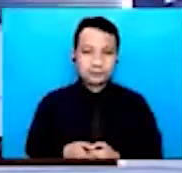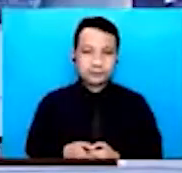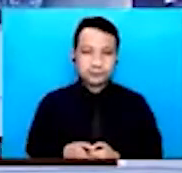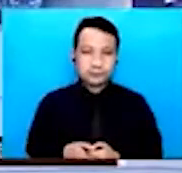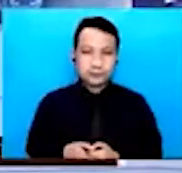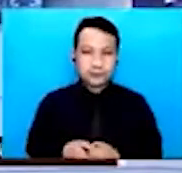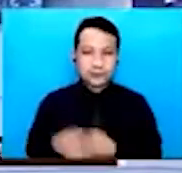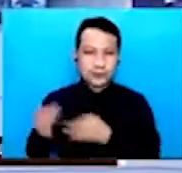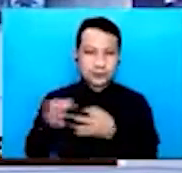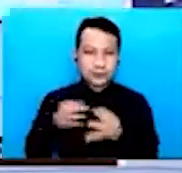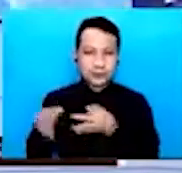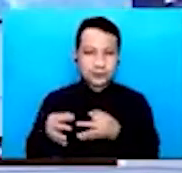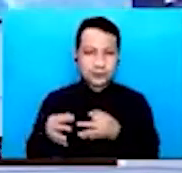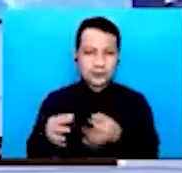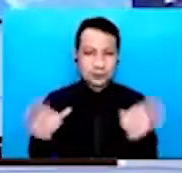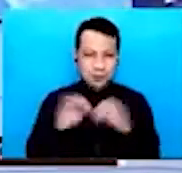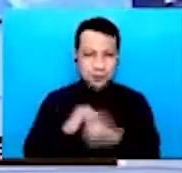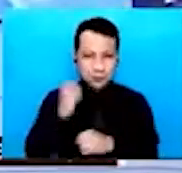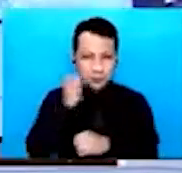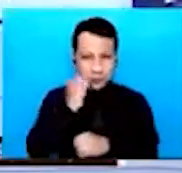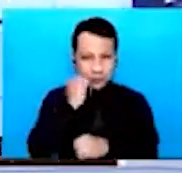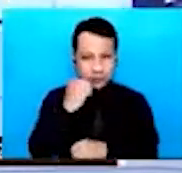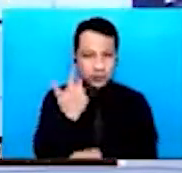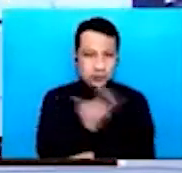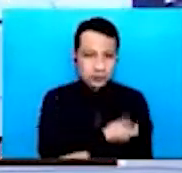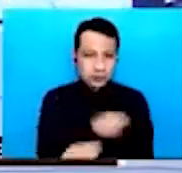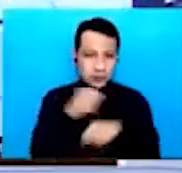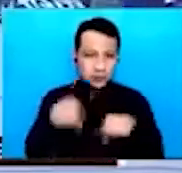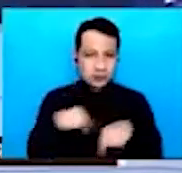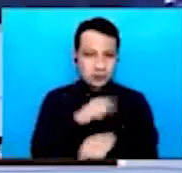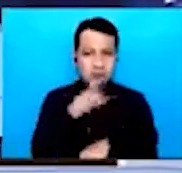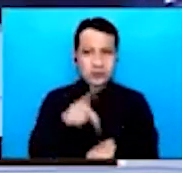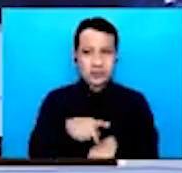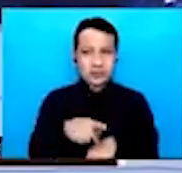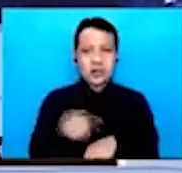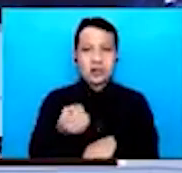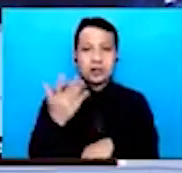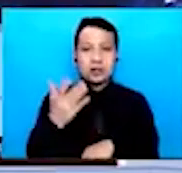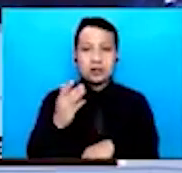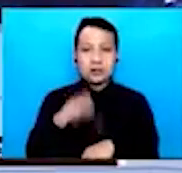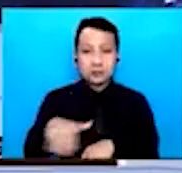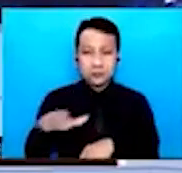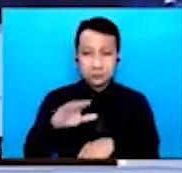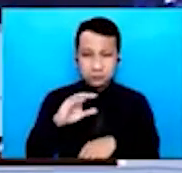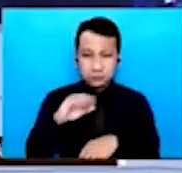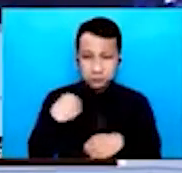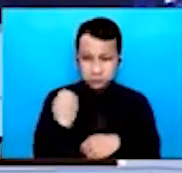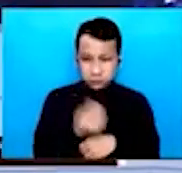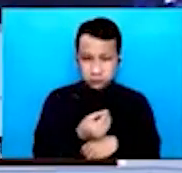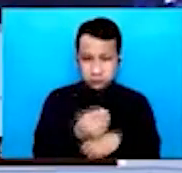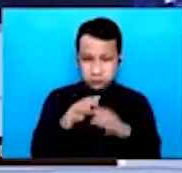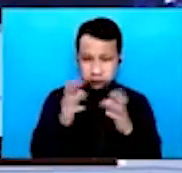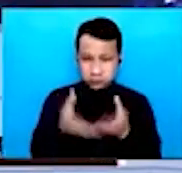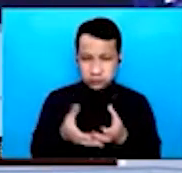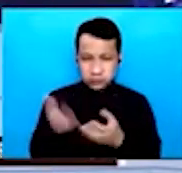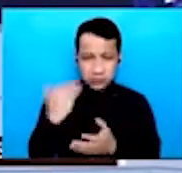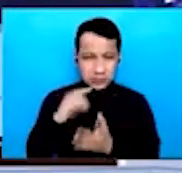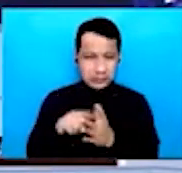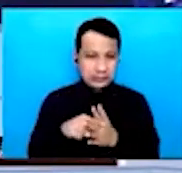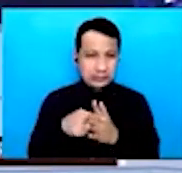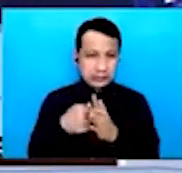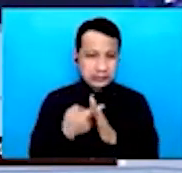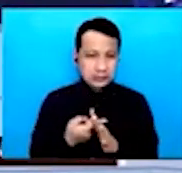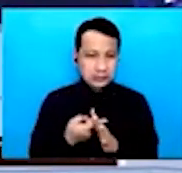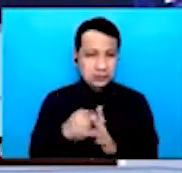Sabay-sabayin naman natin ang araw-araw na vaccination sa bansa. Base sa Our World in Data, simula noong nag-roll out ang